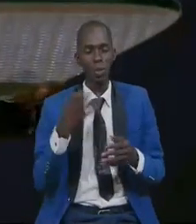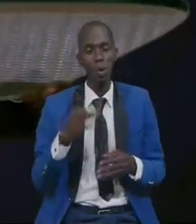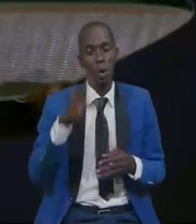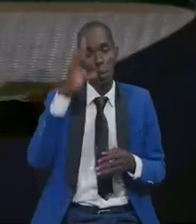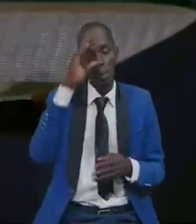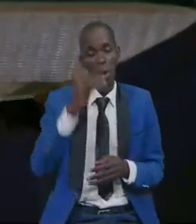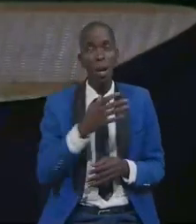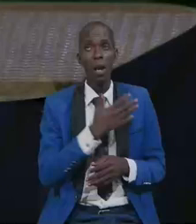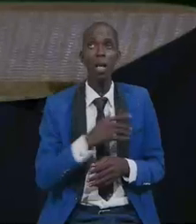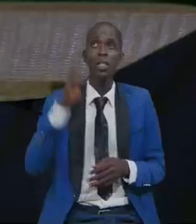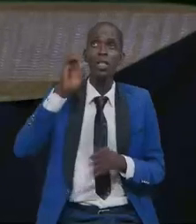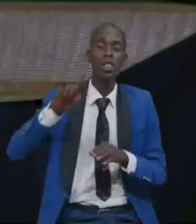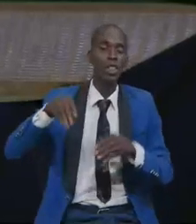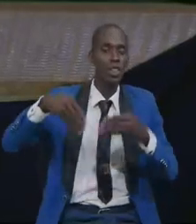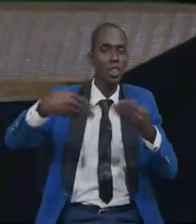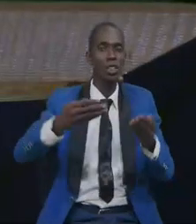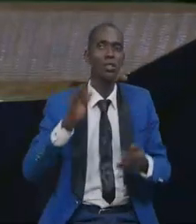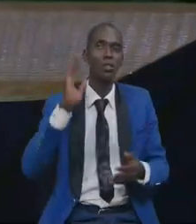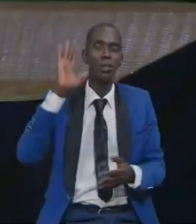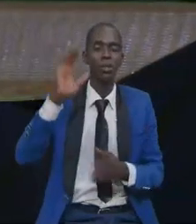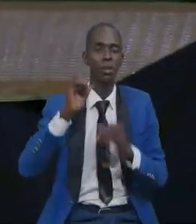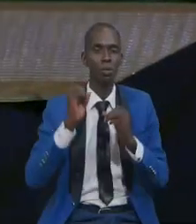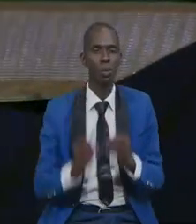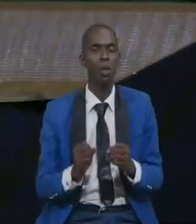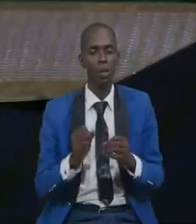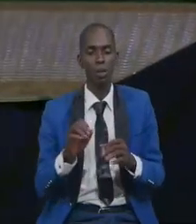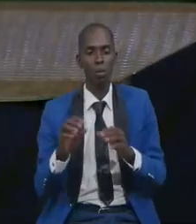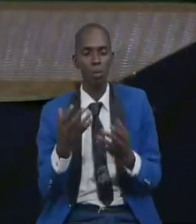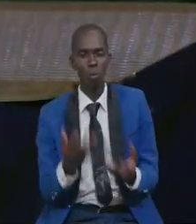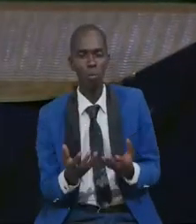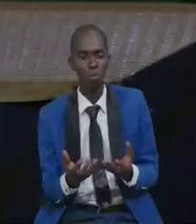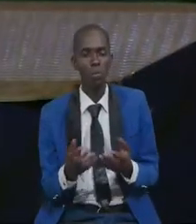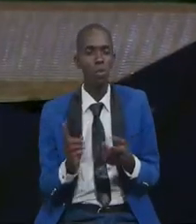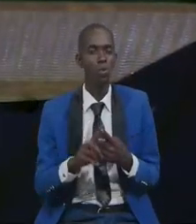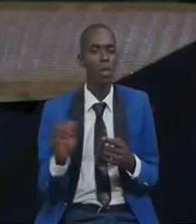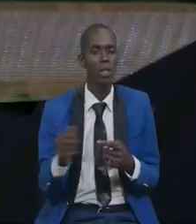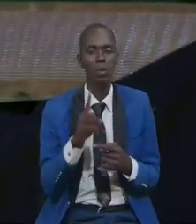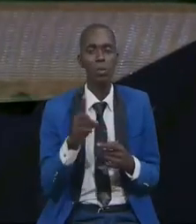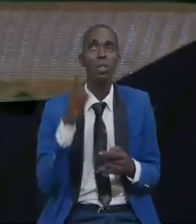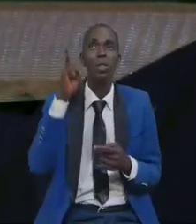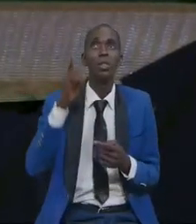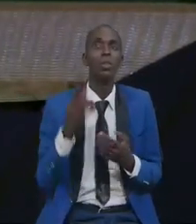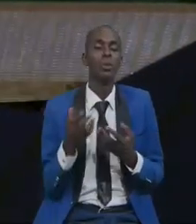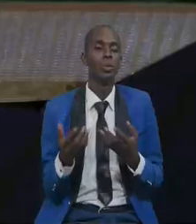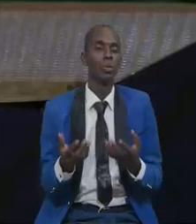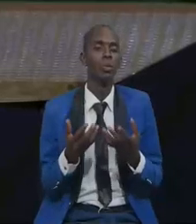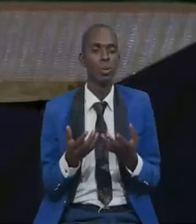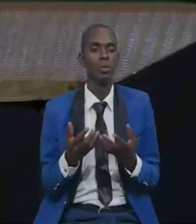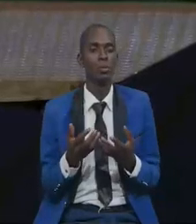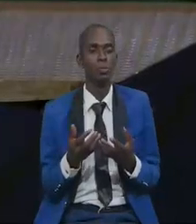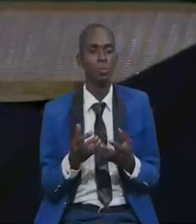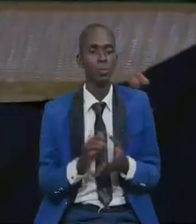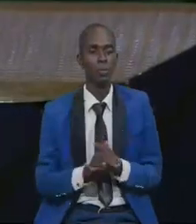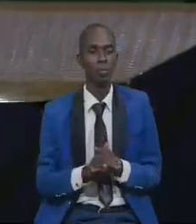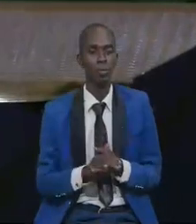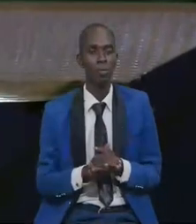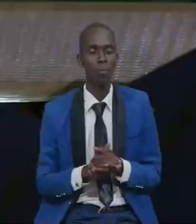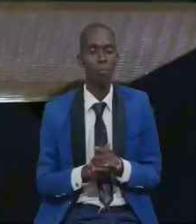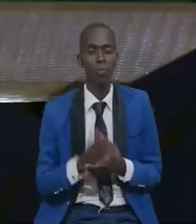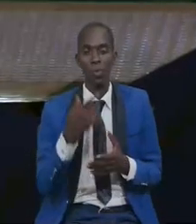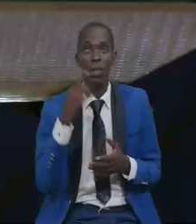il lui plaît et qu'il y élève le plus vil des hommes. Il est capable de le faire. Il